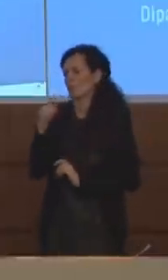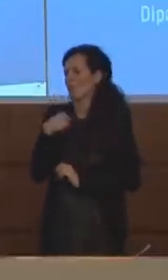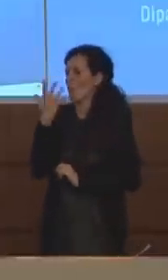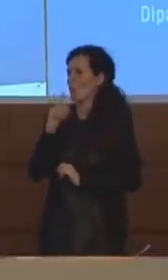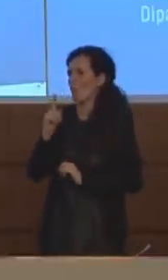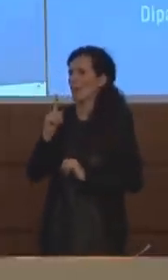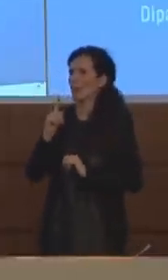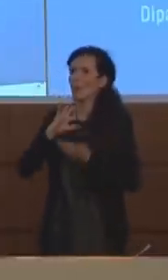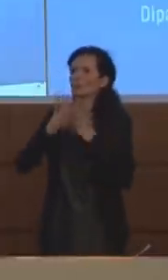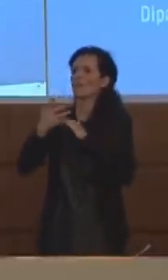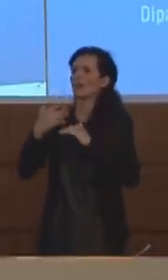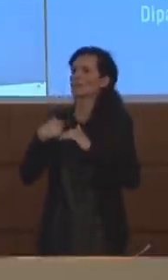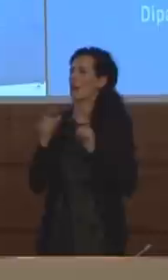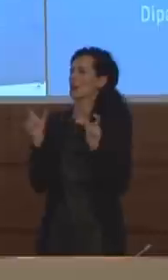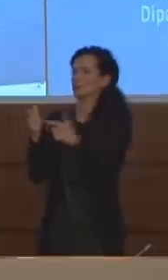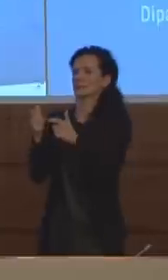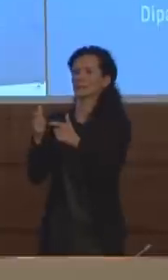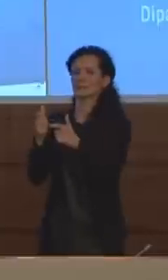utilizzato